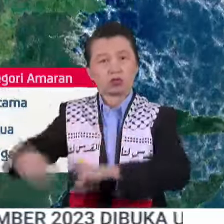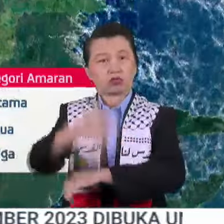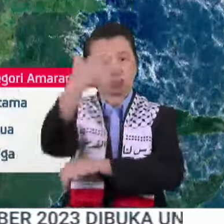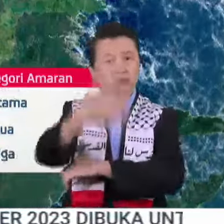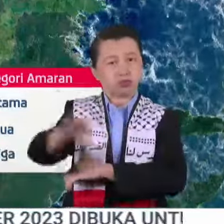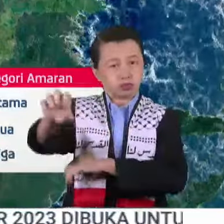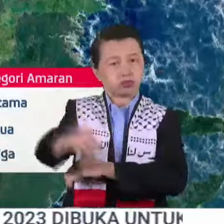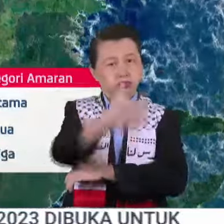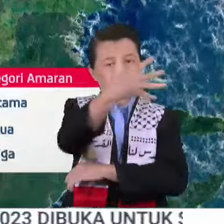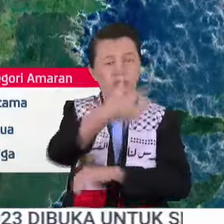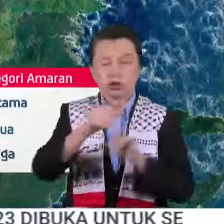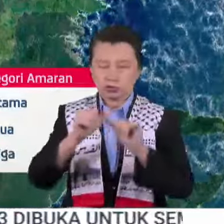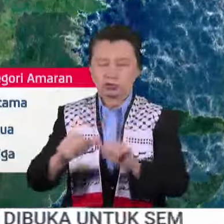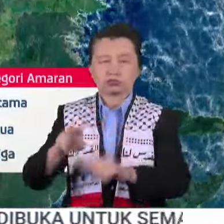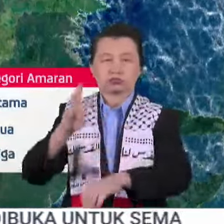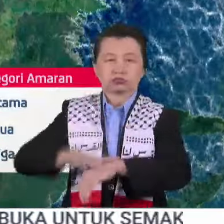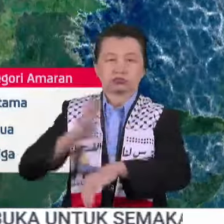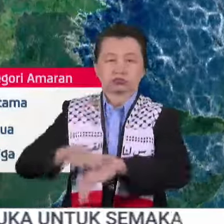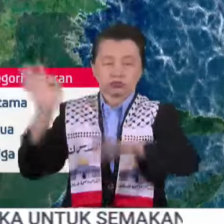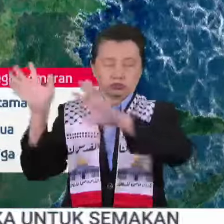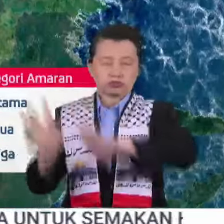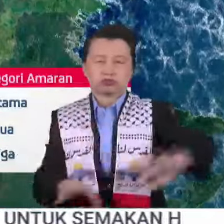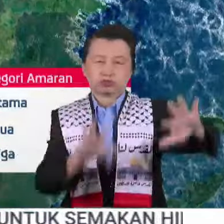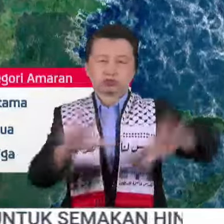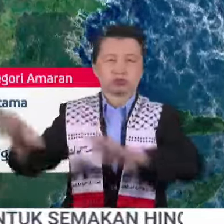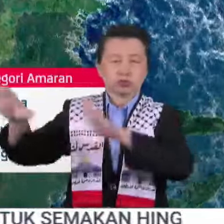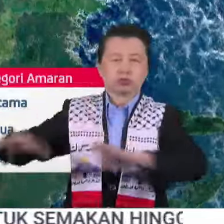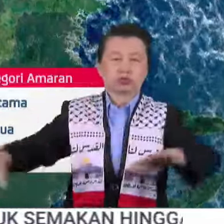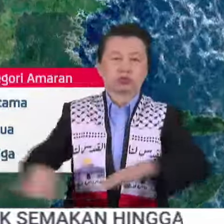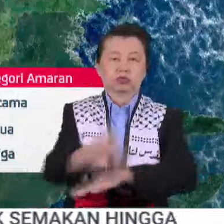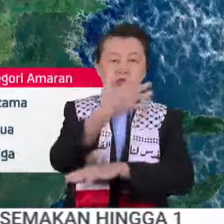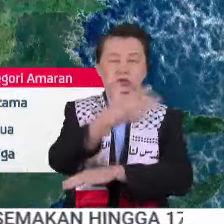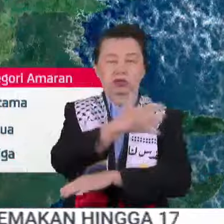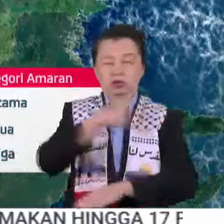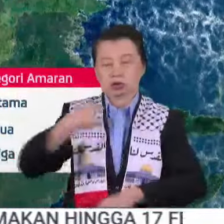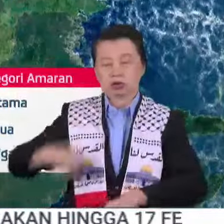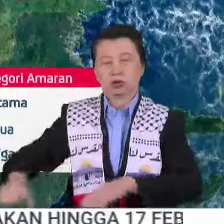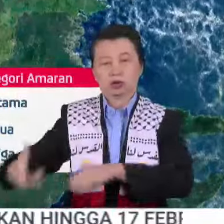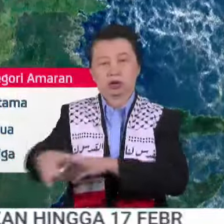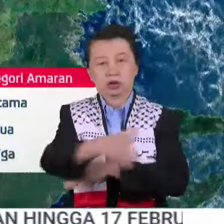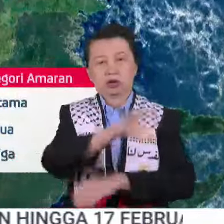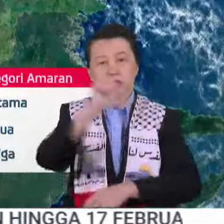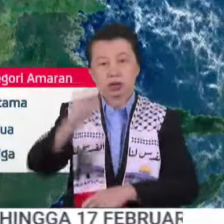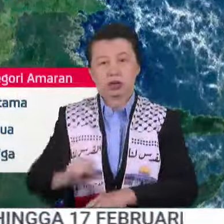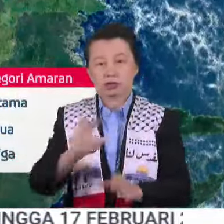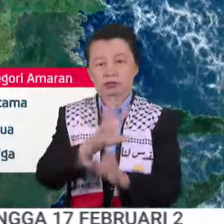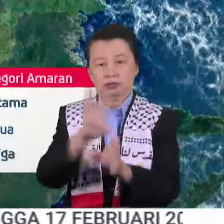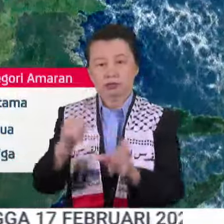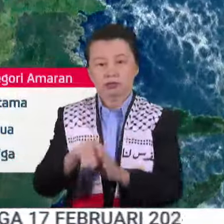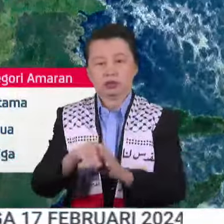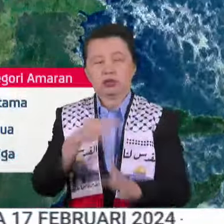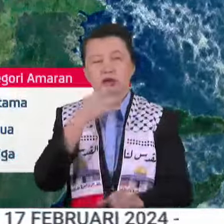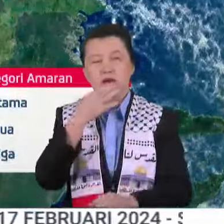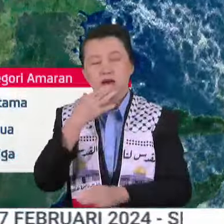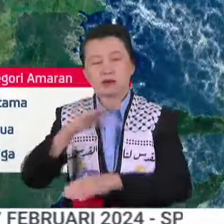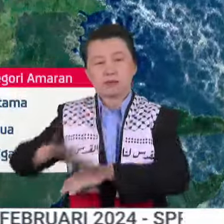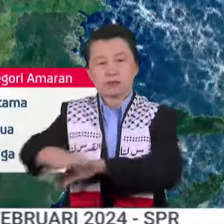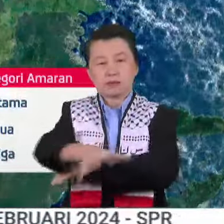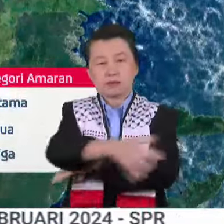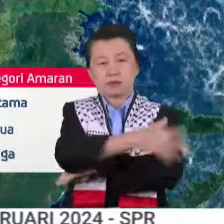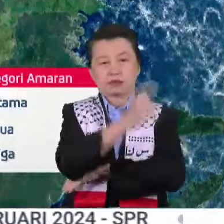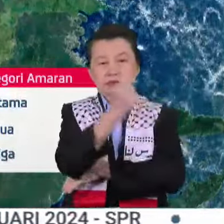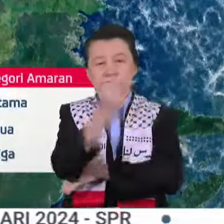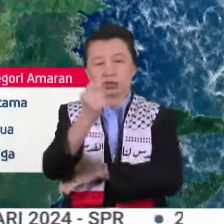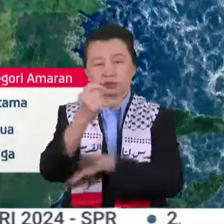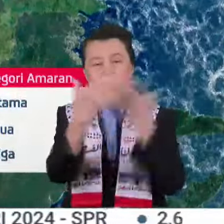turut mengekalkan amaran angin kencang dan laut bergelora untuk kawasan Laut China Selatan yang turut melibatkan kawasan pesisir pantai